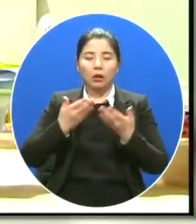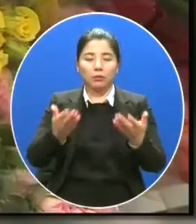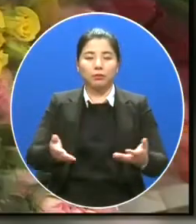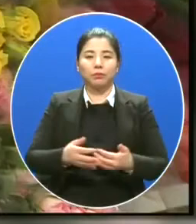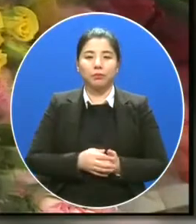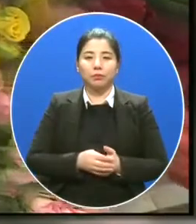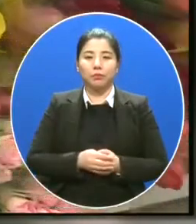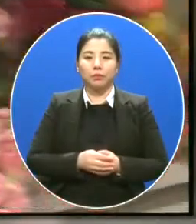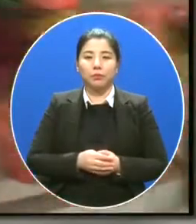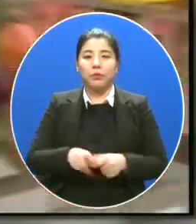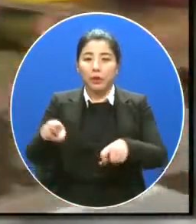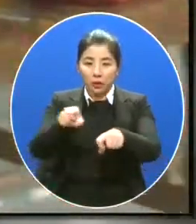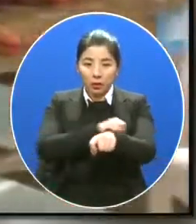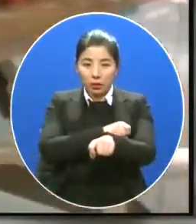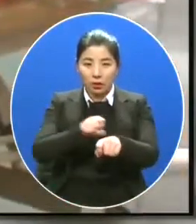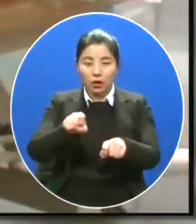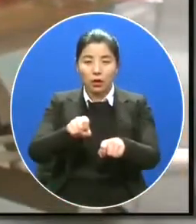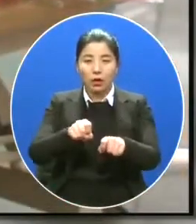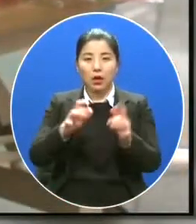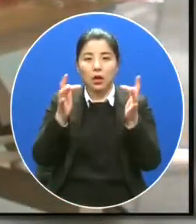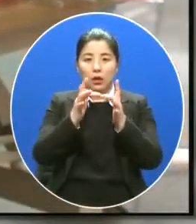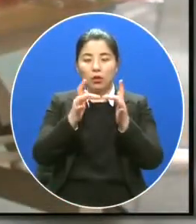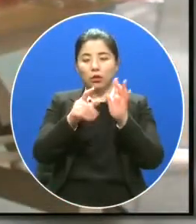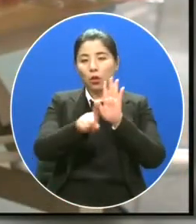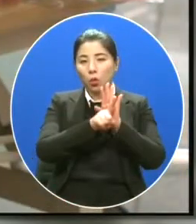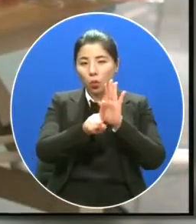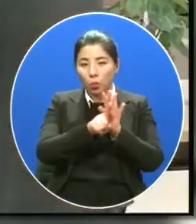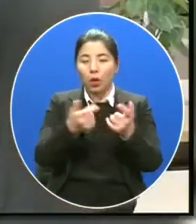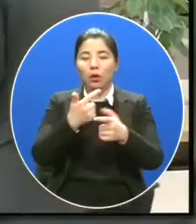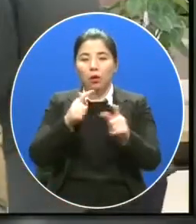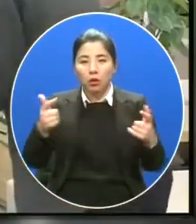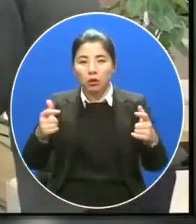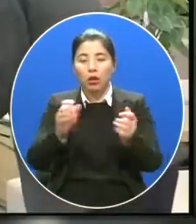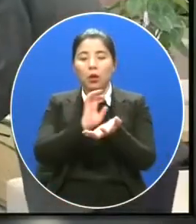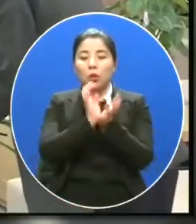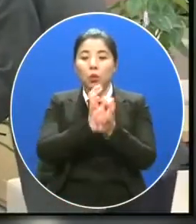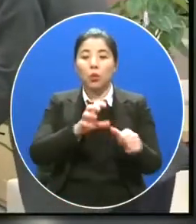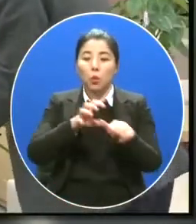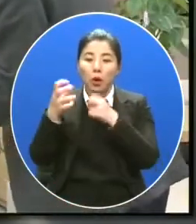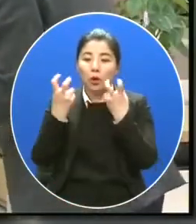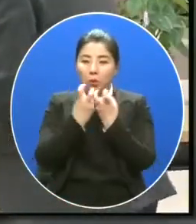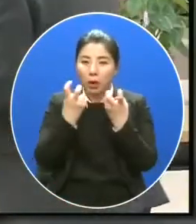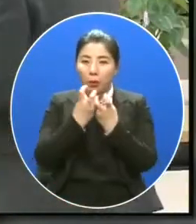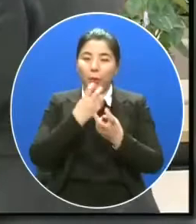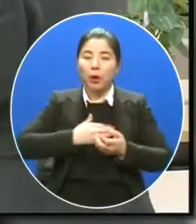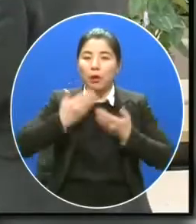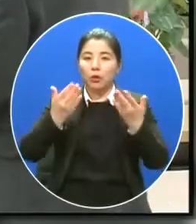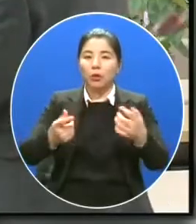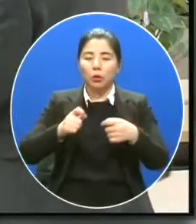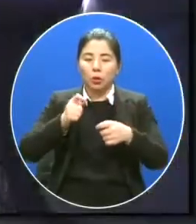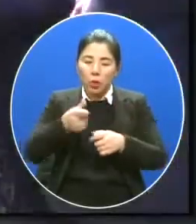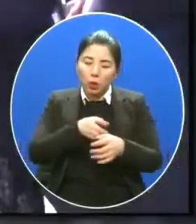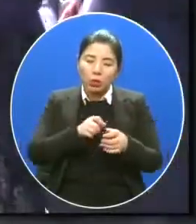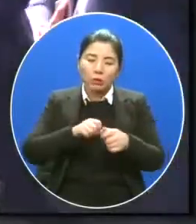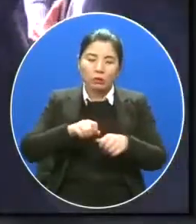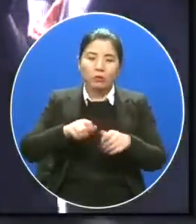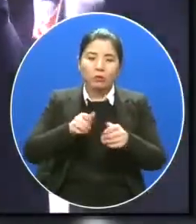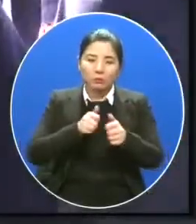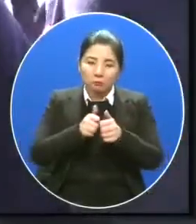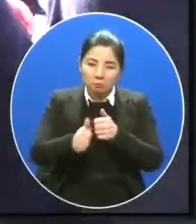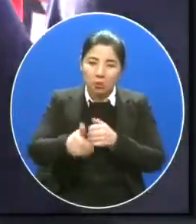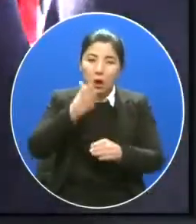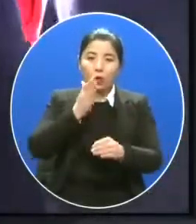있었습니다. 특히 온라인 홍보와 다양한 꽃 활용법을 통해 조금씩 어려움을 해결해 나가고